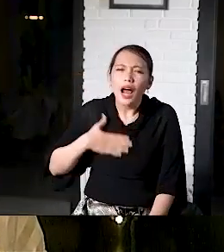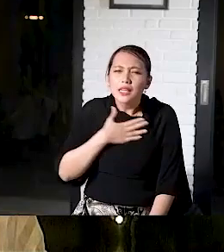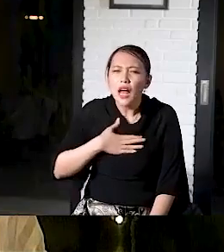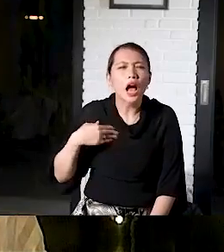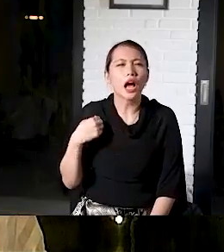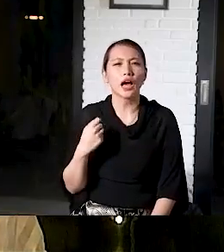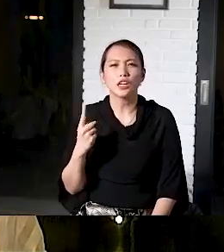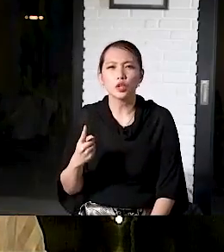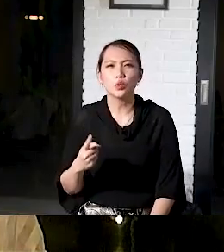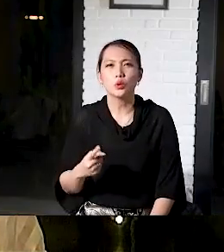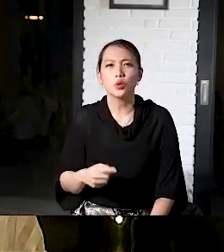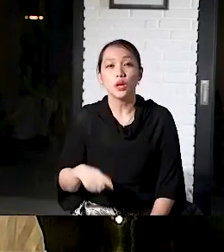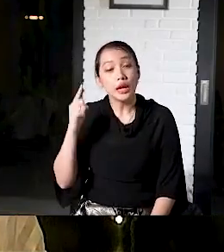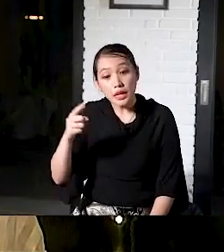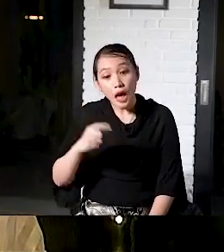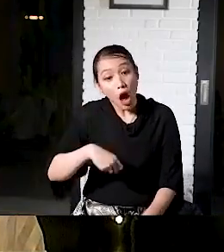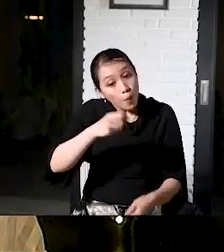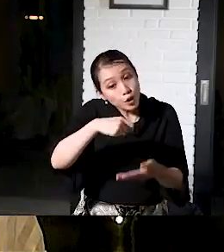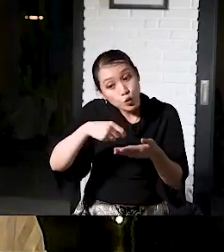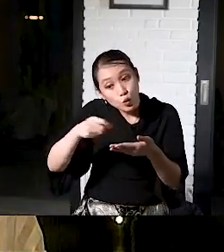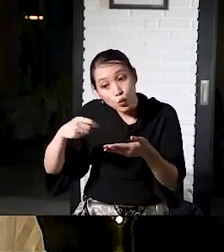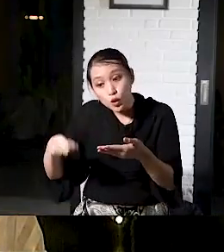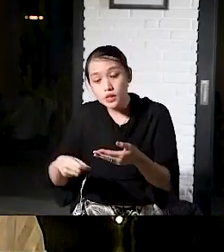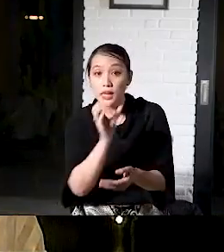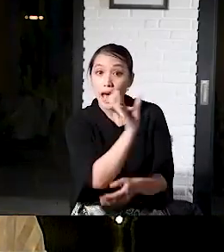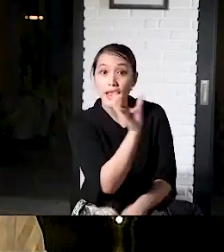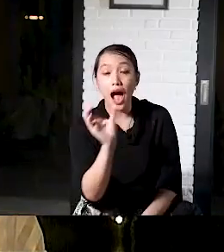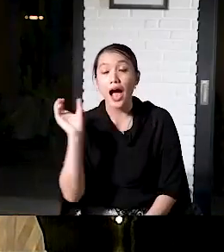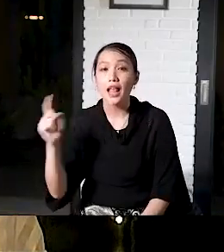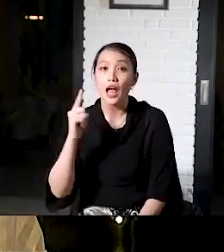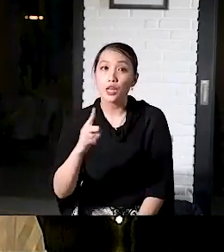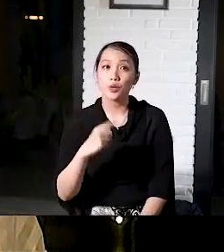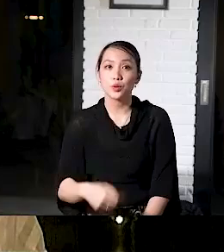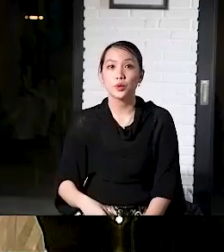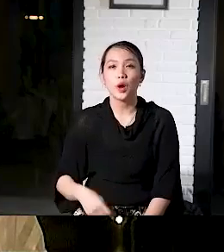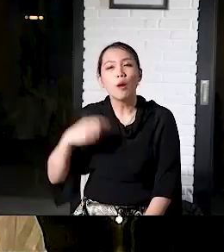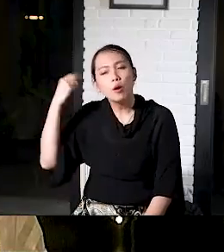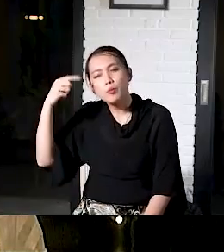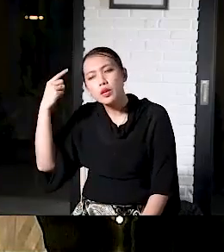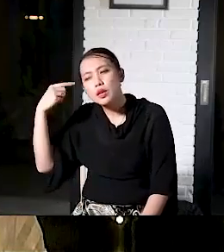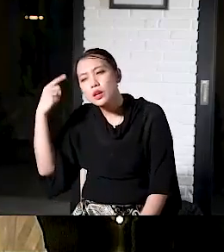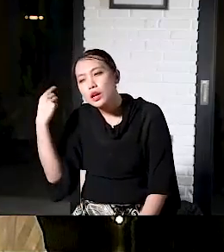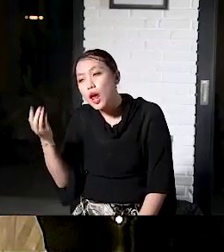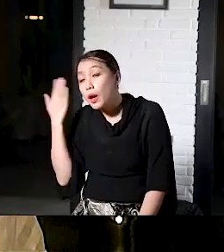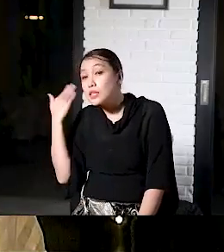menulis kata-kata, demikianlah aku memandang kamu, Daud itu memikirkan yang masa lalu.